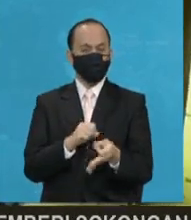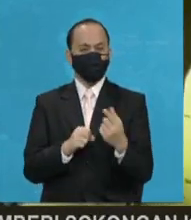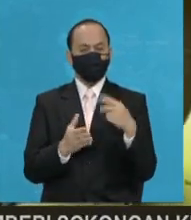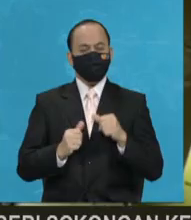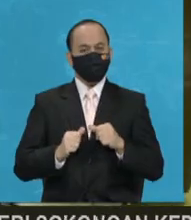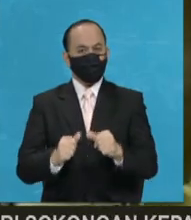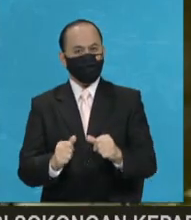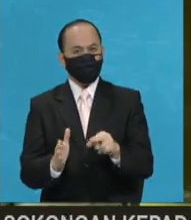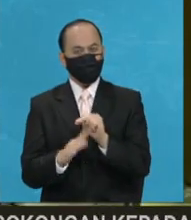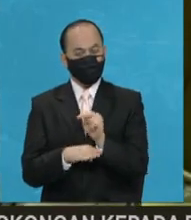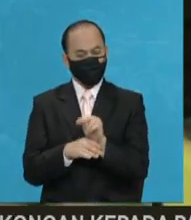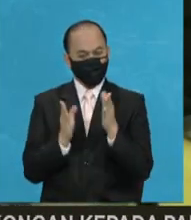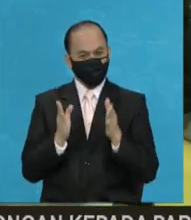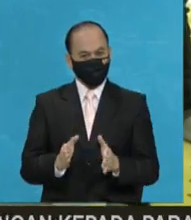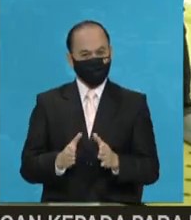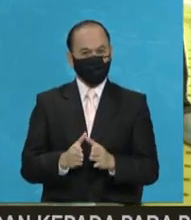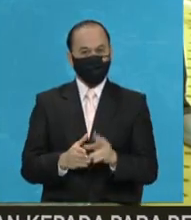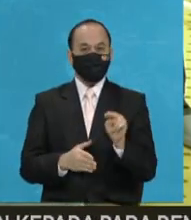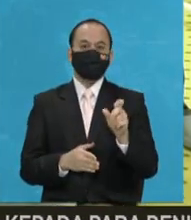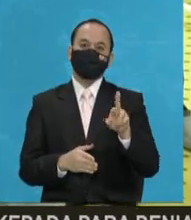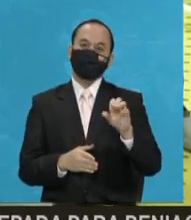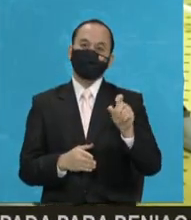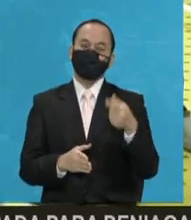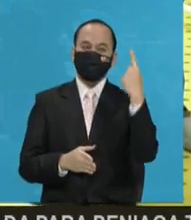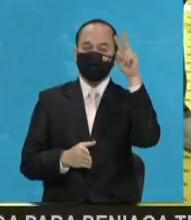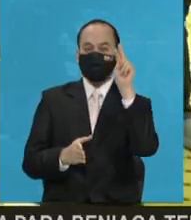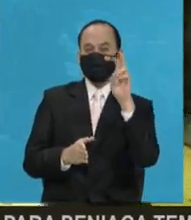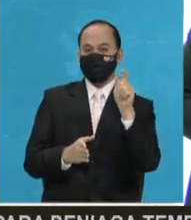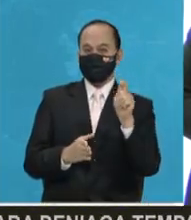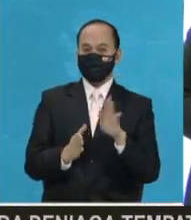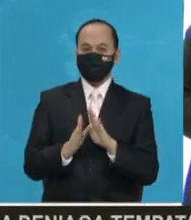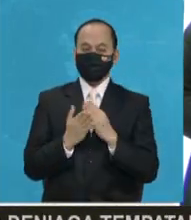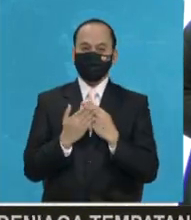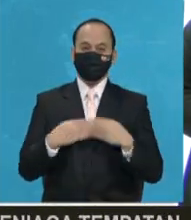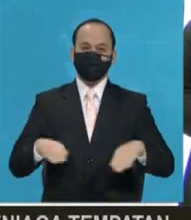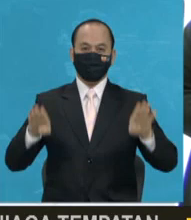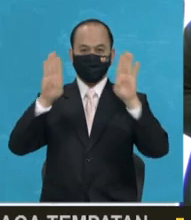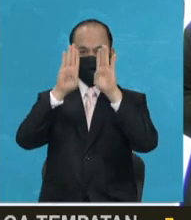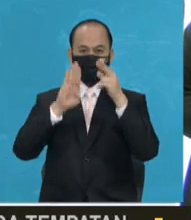penjagaan mereka Nadira Haji Umar untuk berita arti